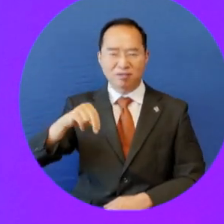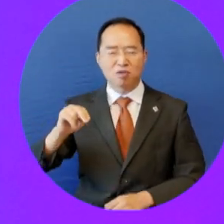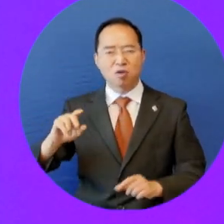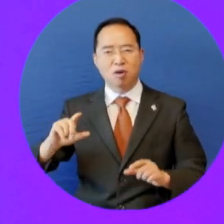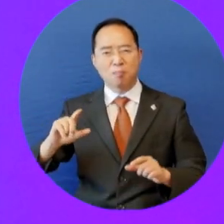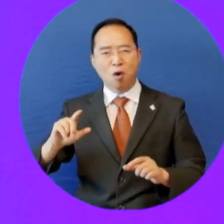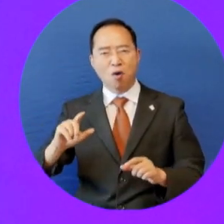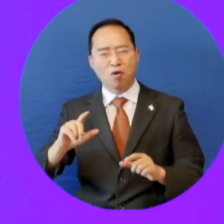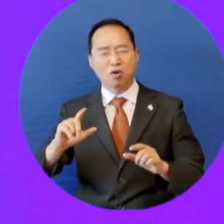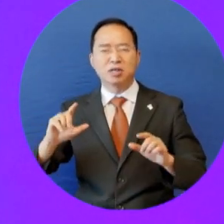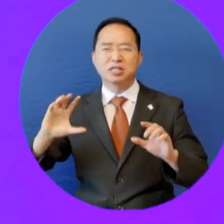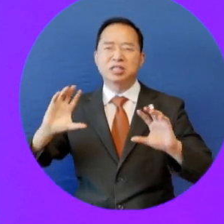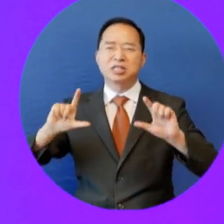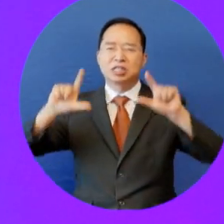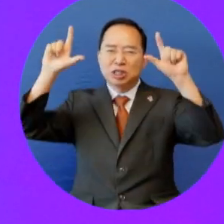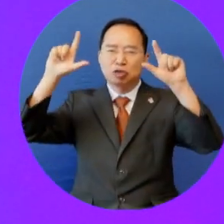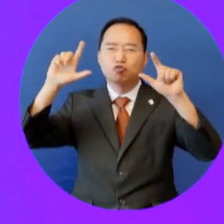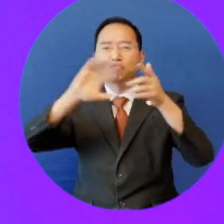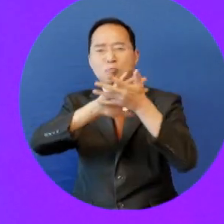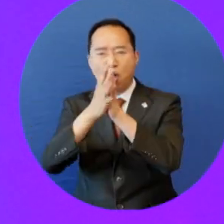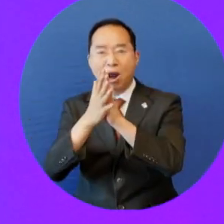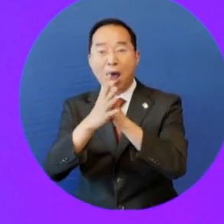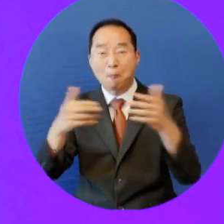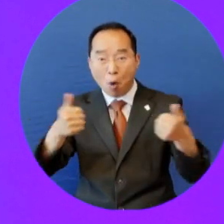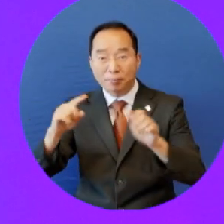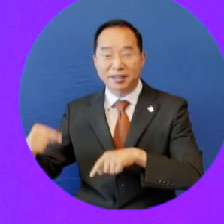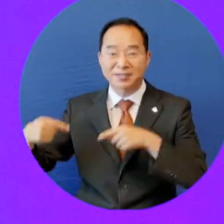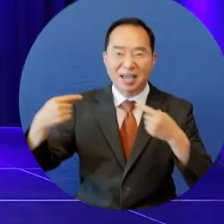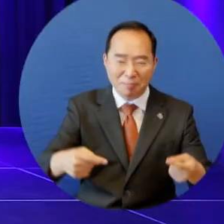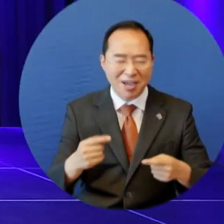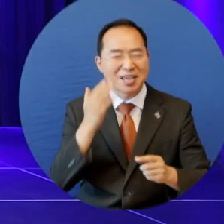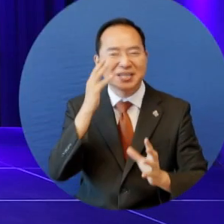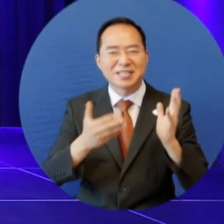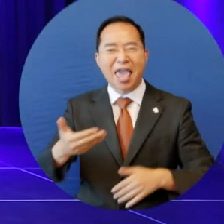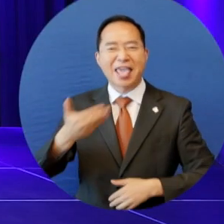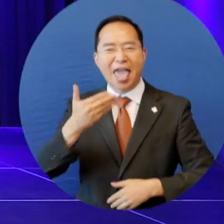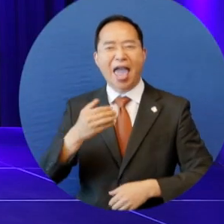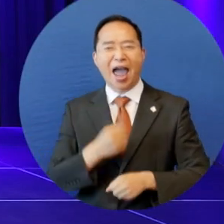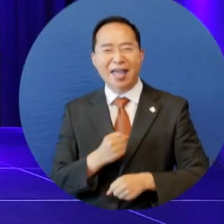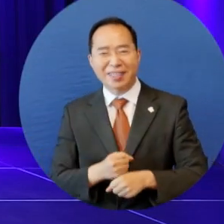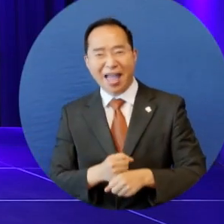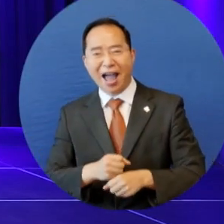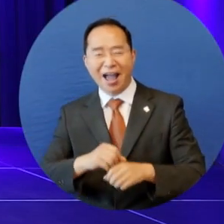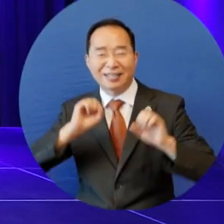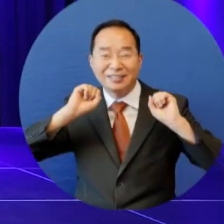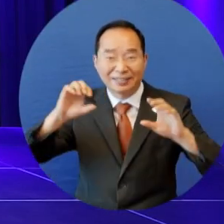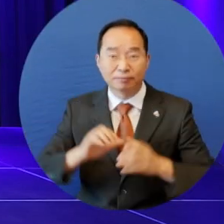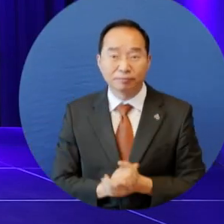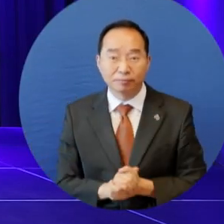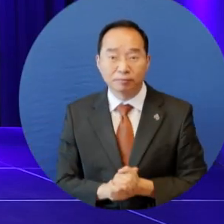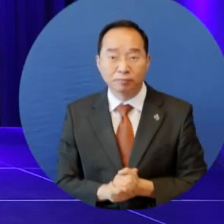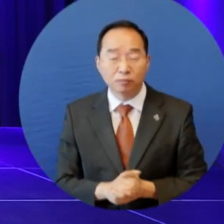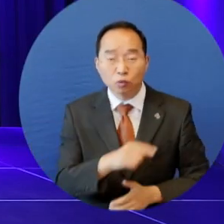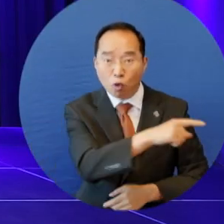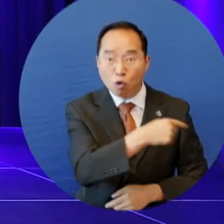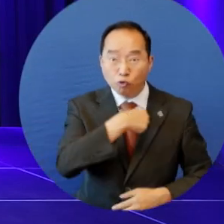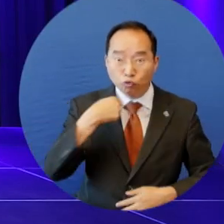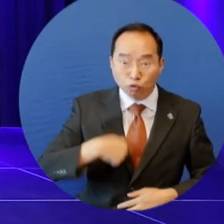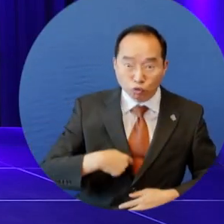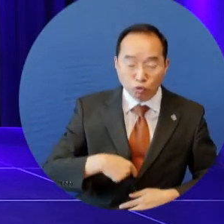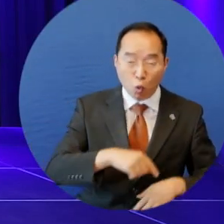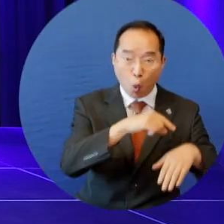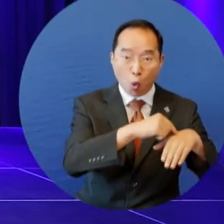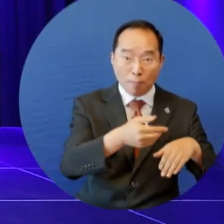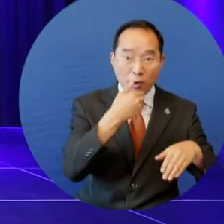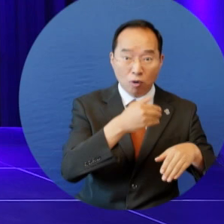환경회의에 들어가서 채식을 해야 된다라고 외치고 있었습니다. 그러다가 중국 정부의 50% 육류